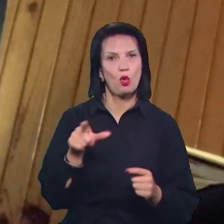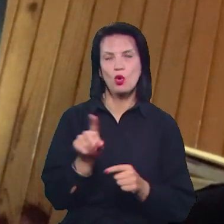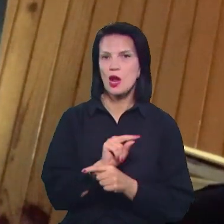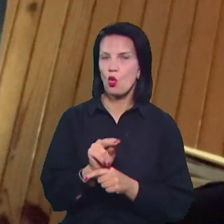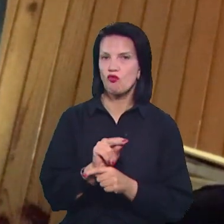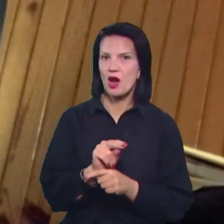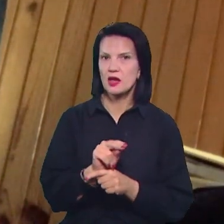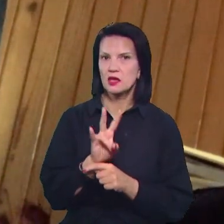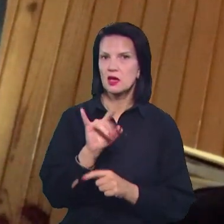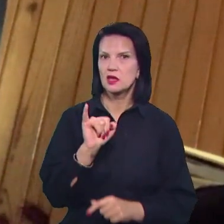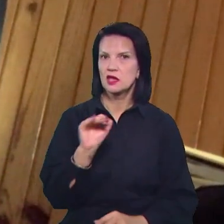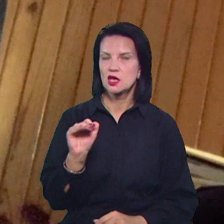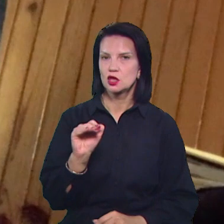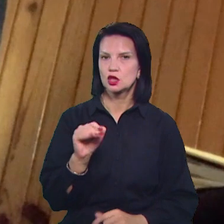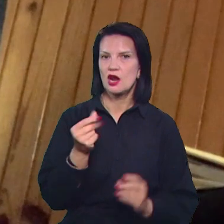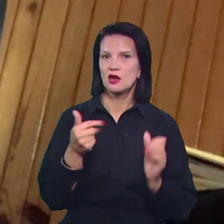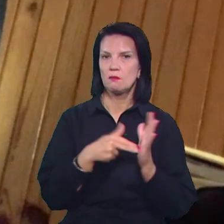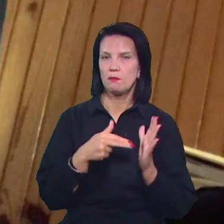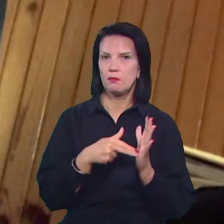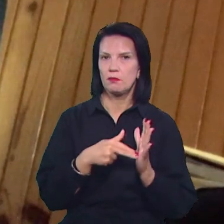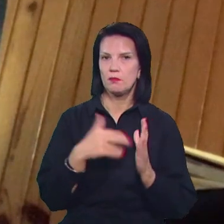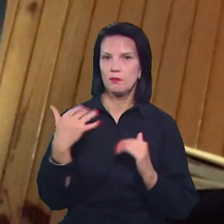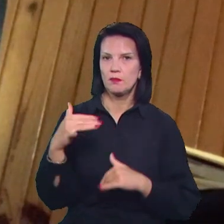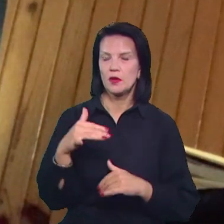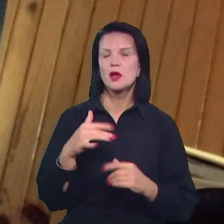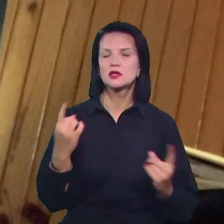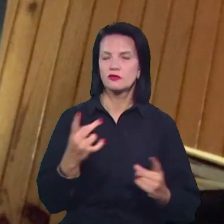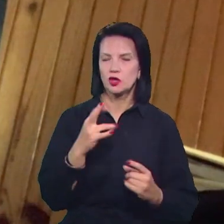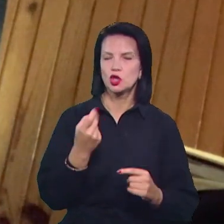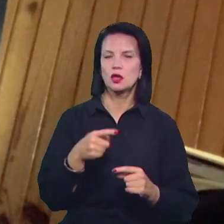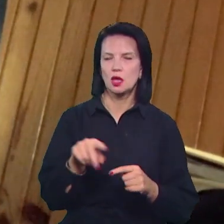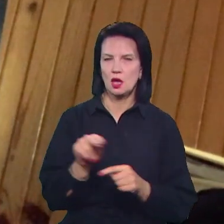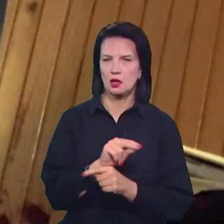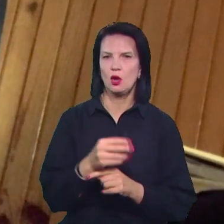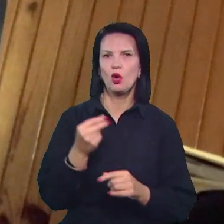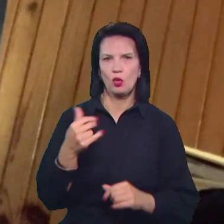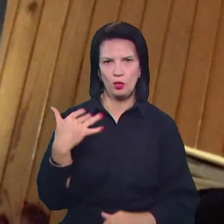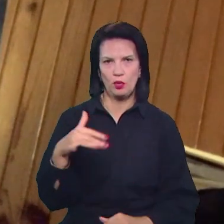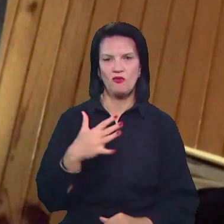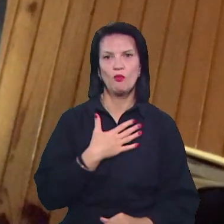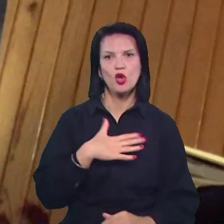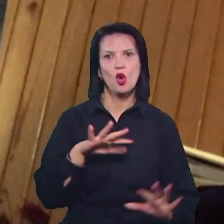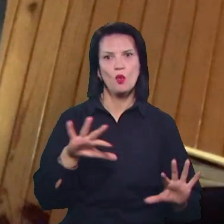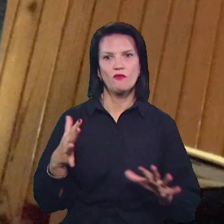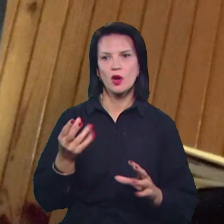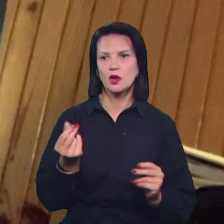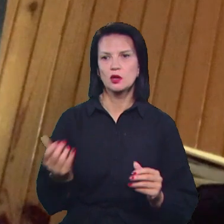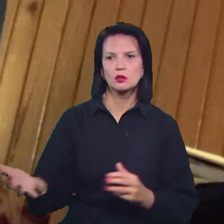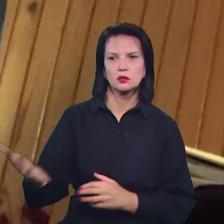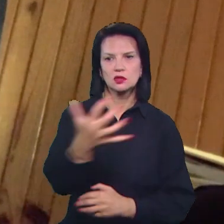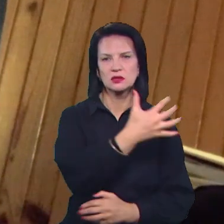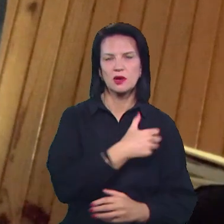аніж вартісності. Звичайно, це лікування дороговартісне. І в моєму випадку гроші збирали всім світом.